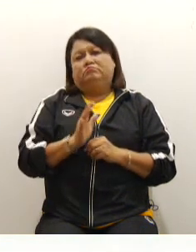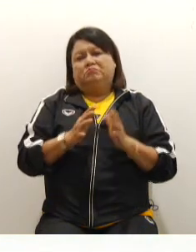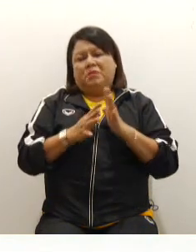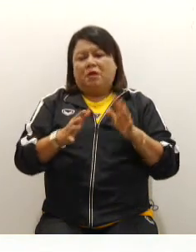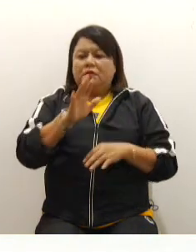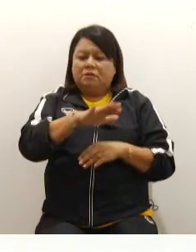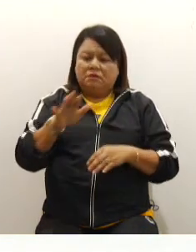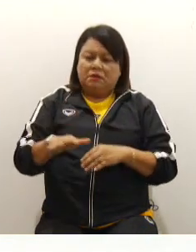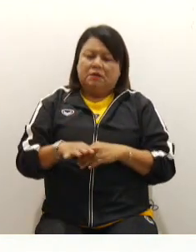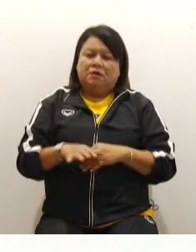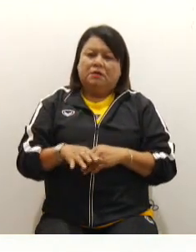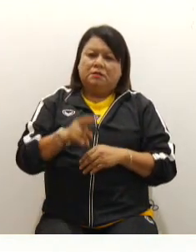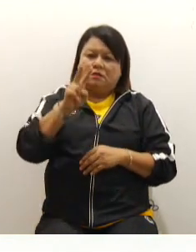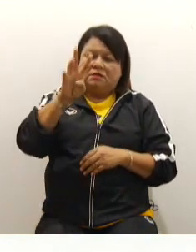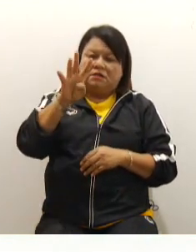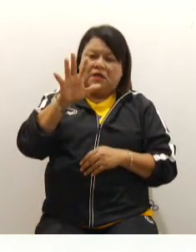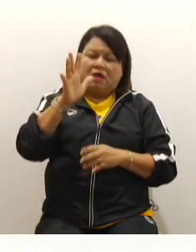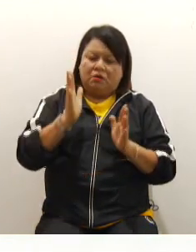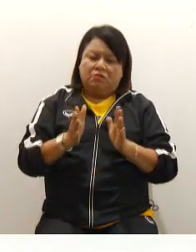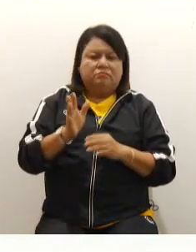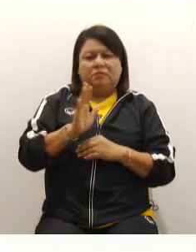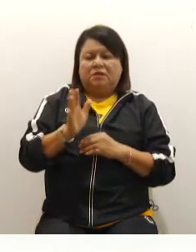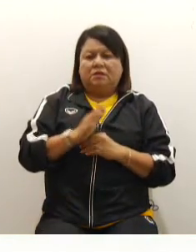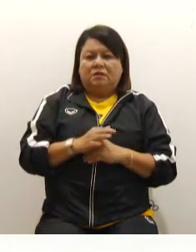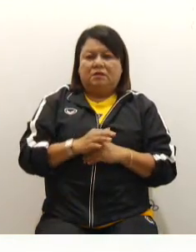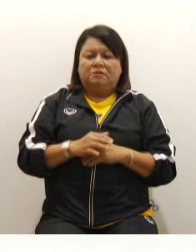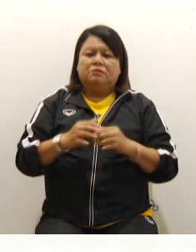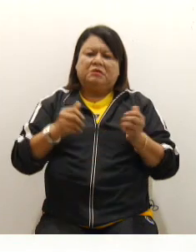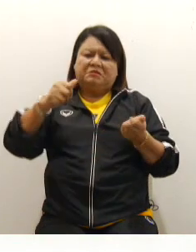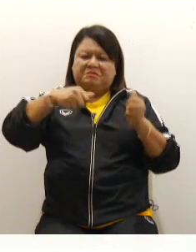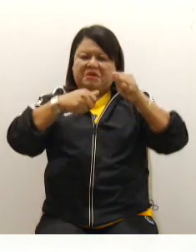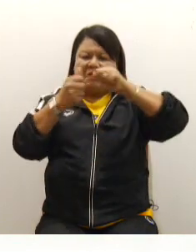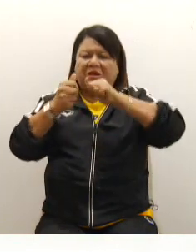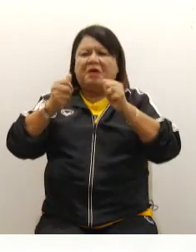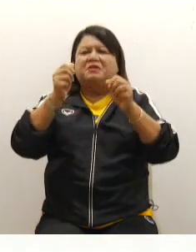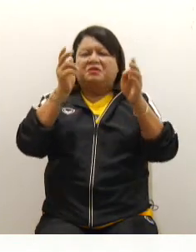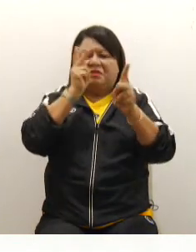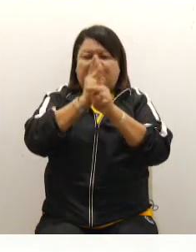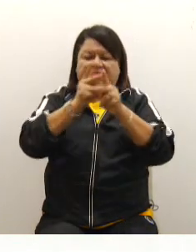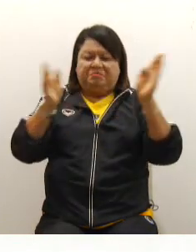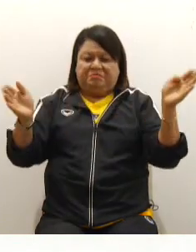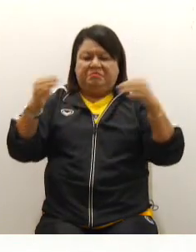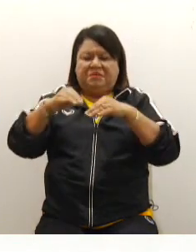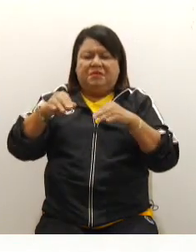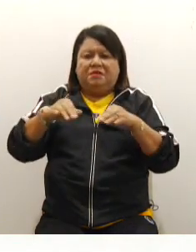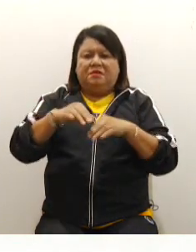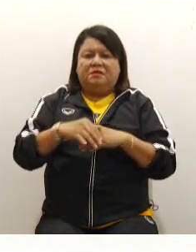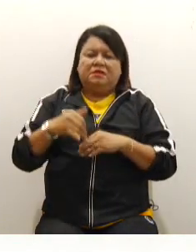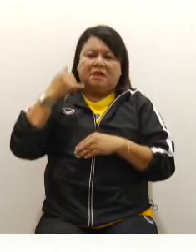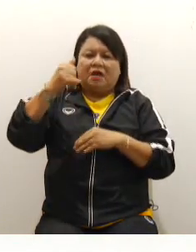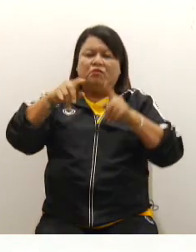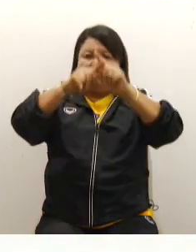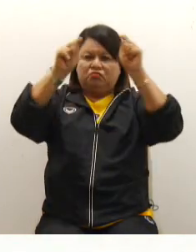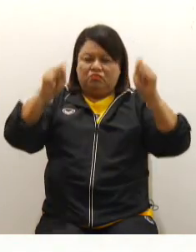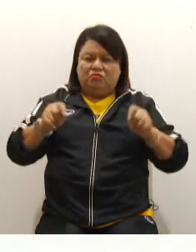น 4-5 คนลุมกันอยู่ที่ตู้ดูดควันหมดเลยเราจะบล็อกอากาศที่จะไหลเข้าสู่ตู้นะนั่นคือการใช้ไม่เป็นนะคะ